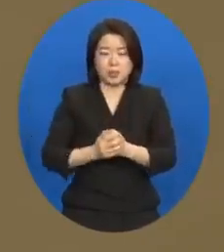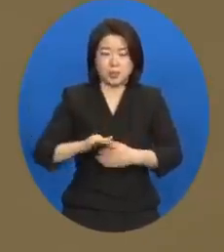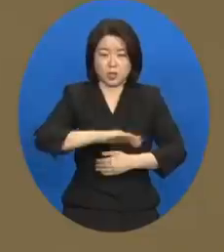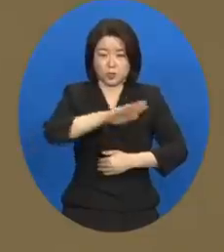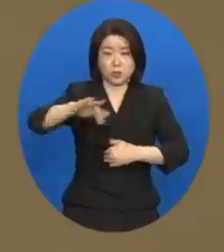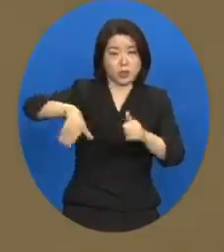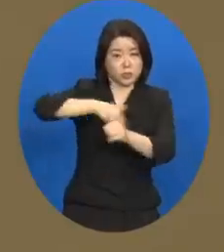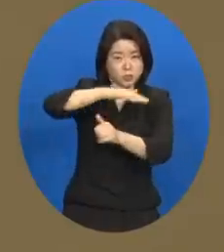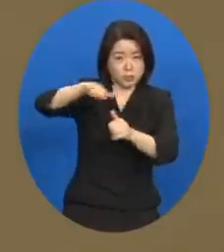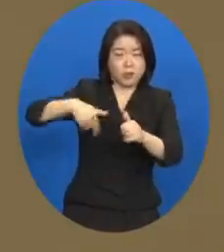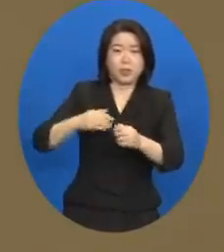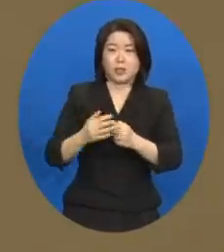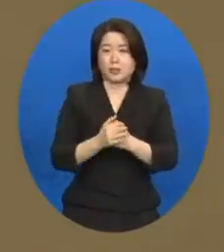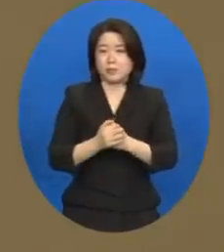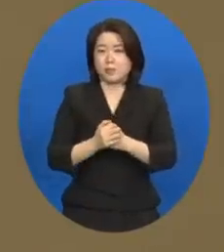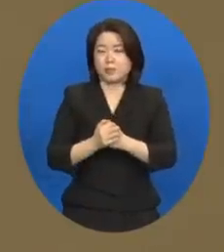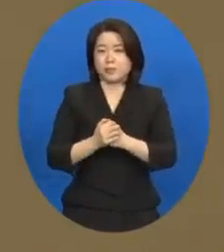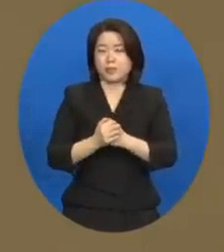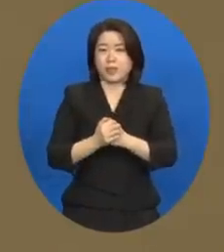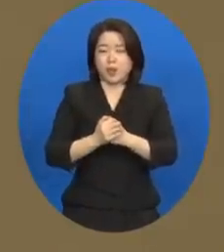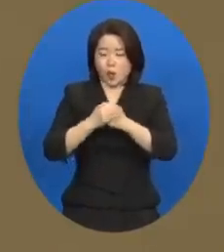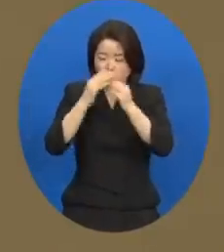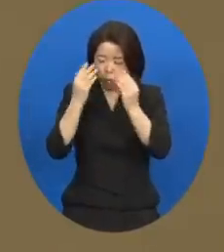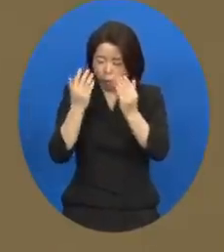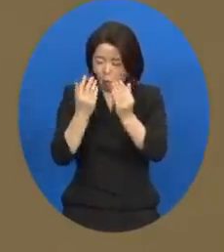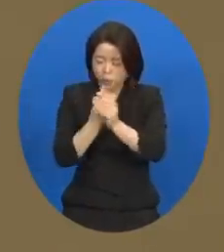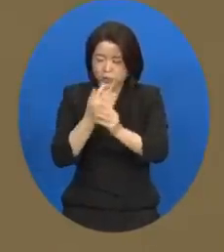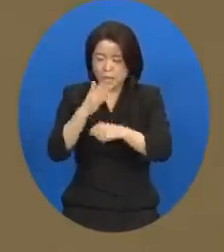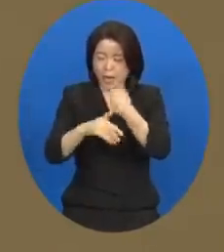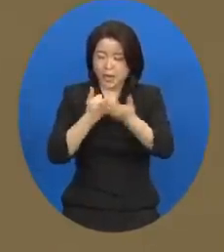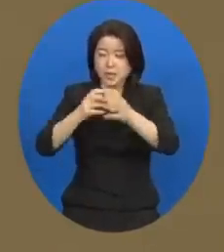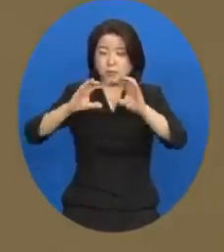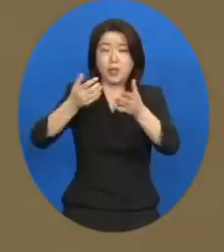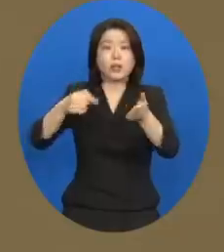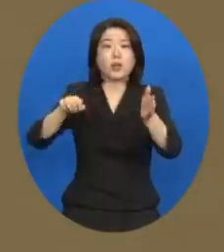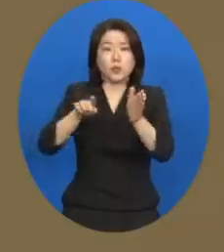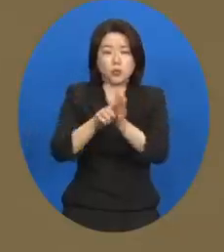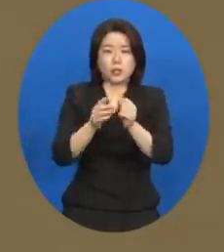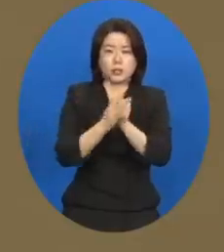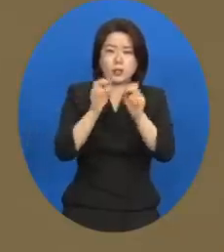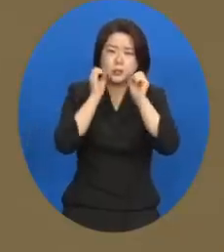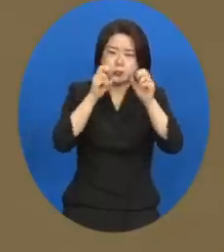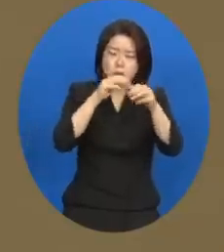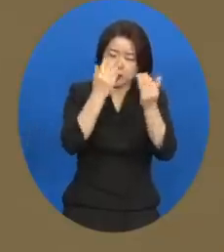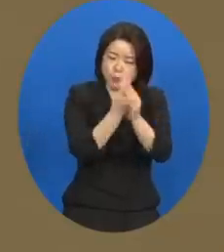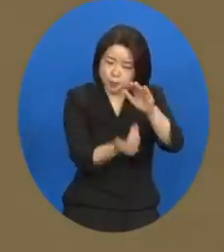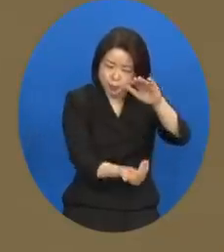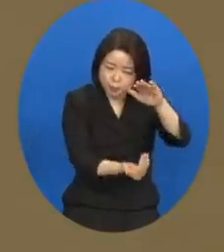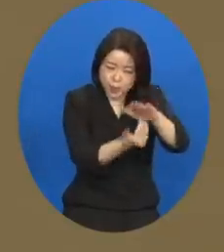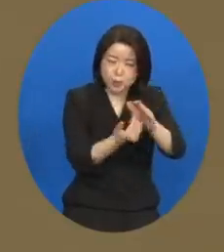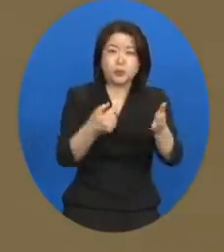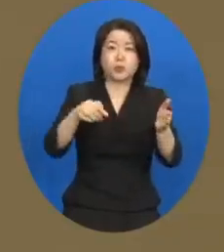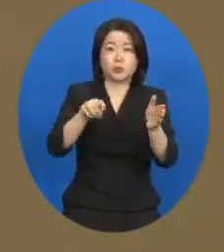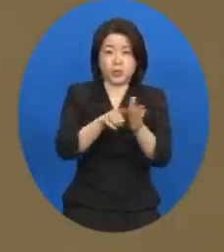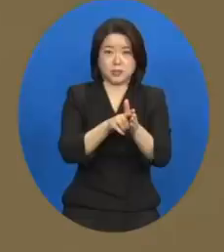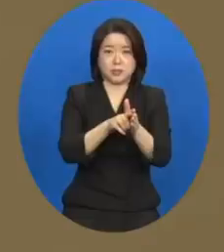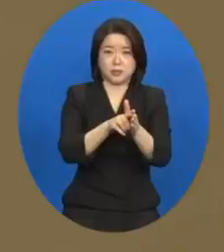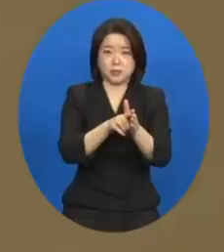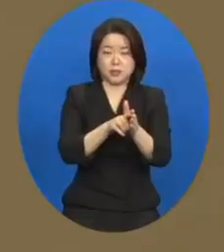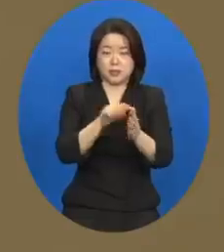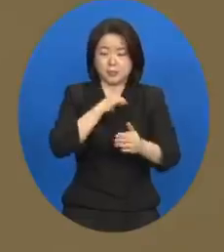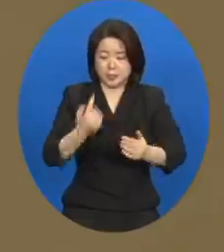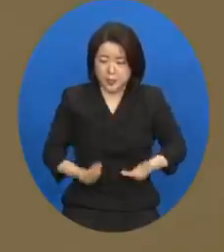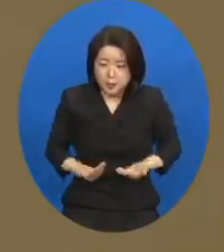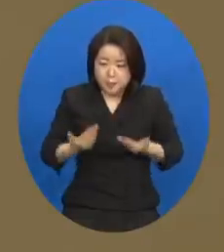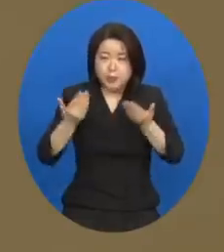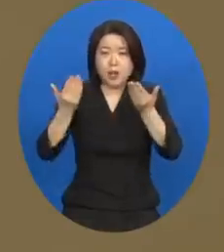주변에는 전적으로 하나님의 나라를 위해서, 선교 완성을 위해서 그렇게